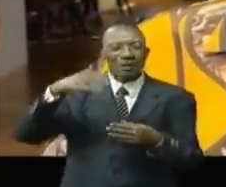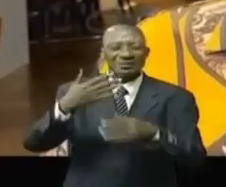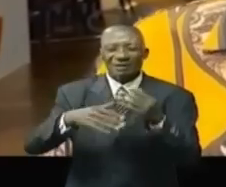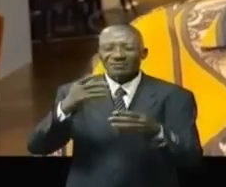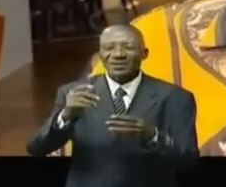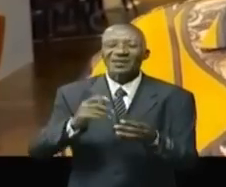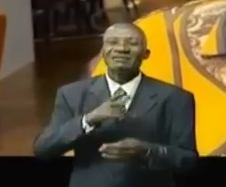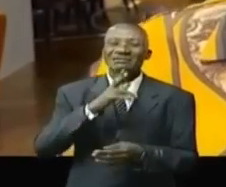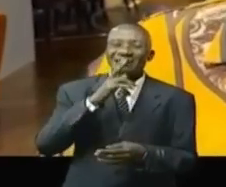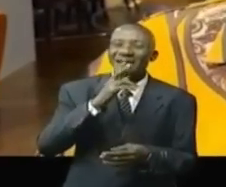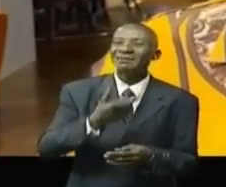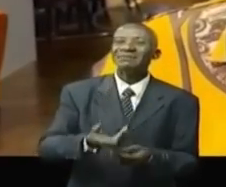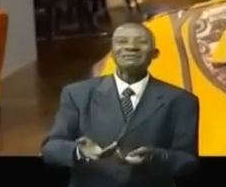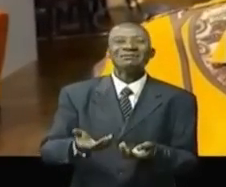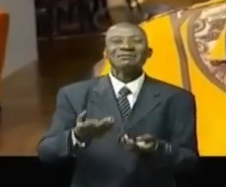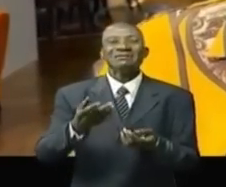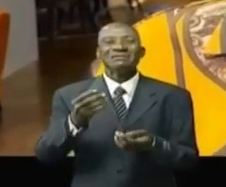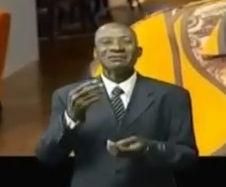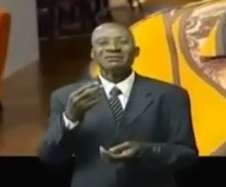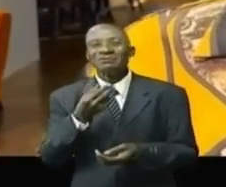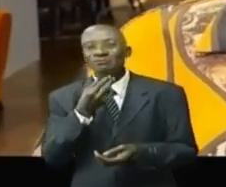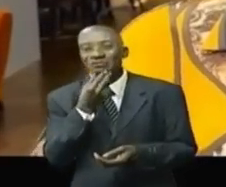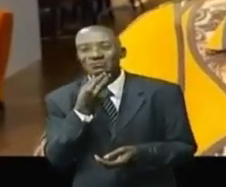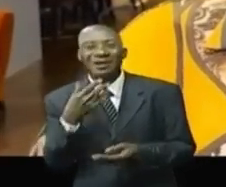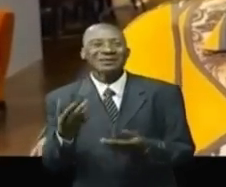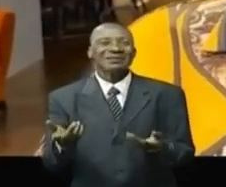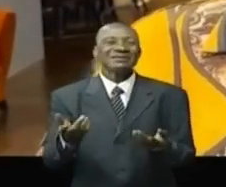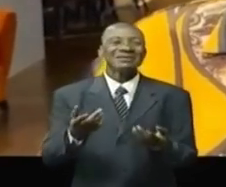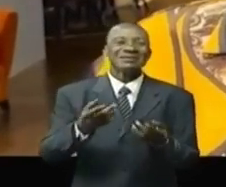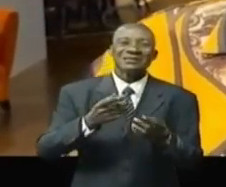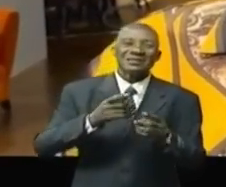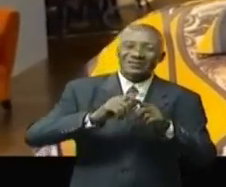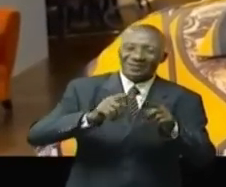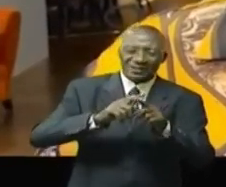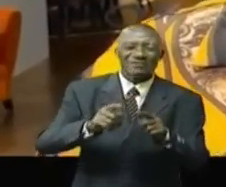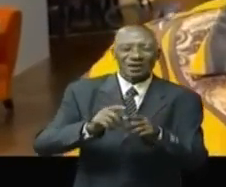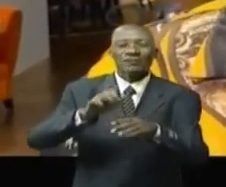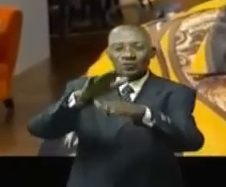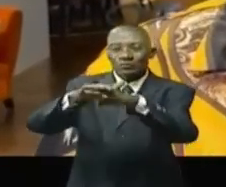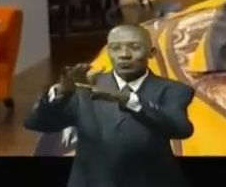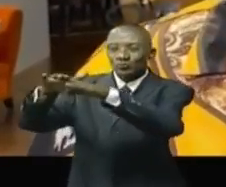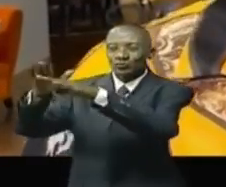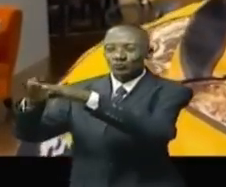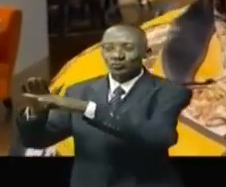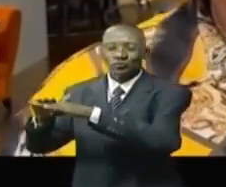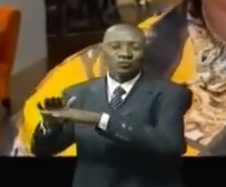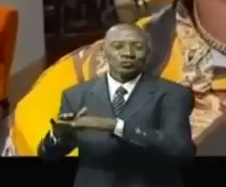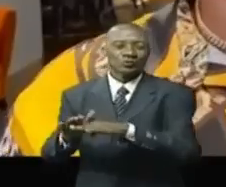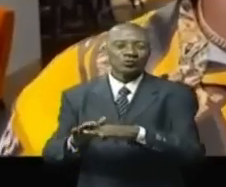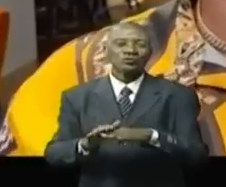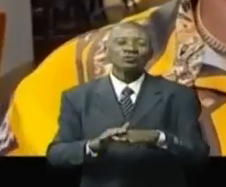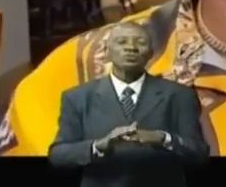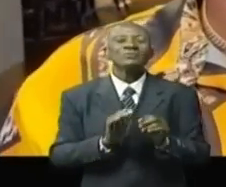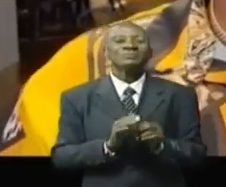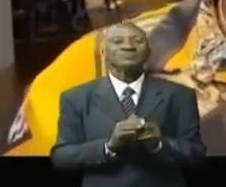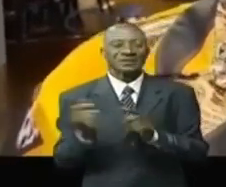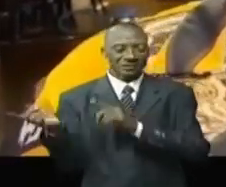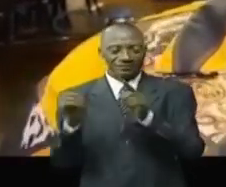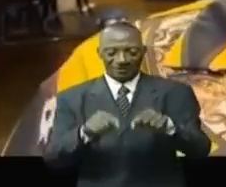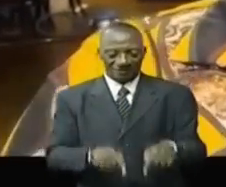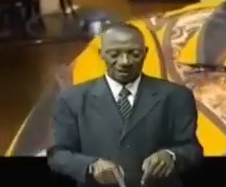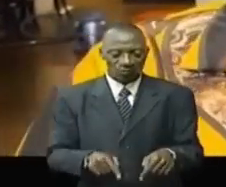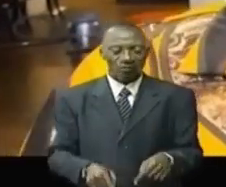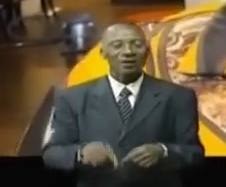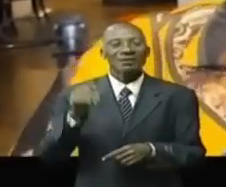pour marquer l'histoire, parce que c'est vraiment mémorable pour nous. Et à la fin, ça sera à la veille de l'indépendance qu'on va